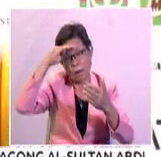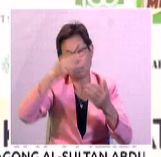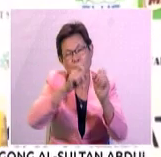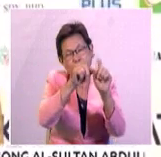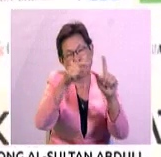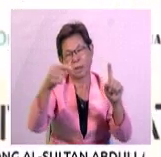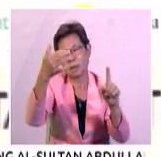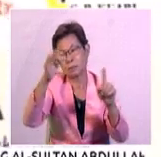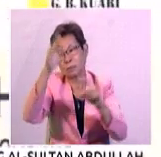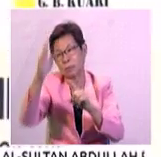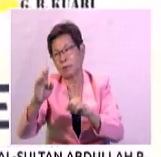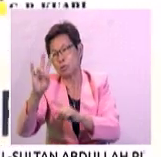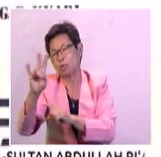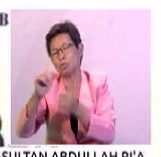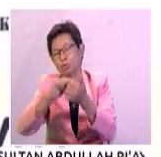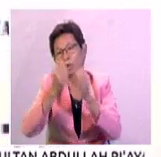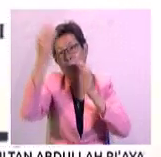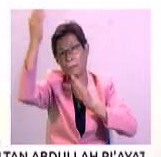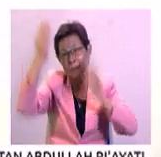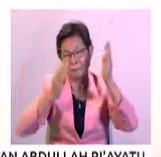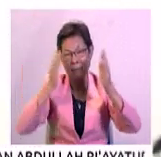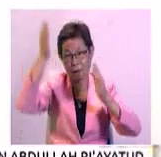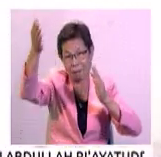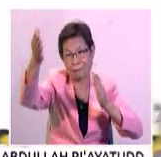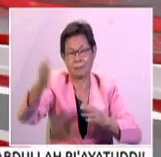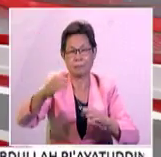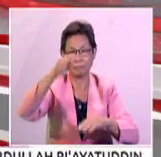11 hingga 19 Julai.